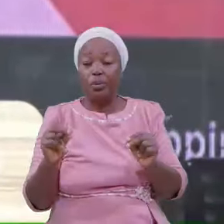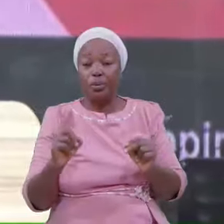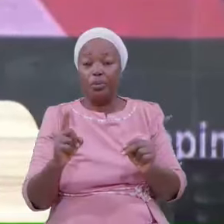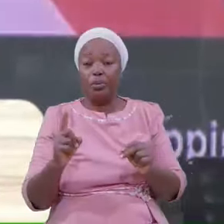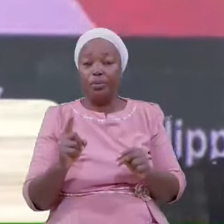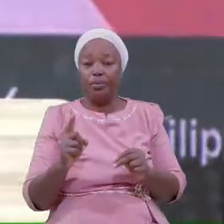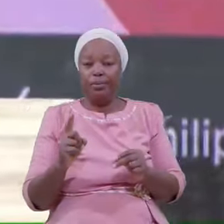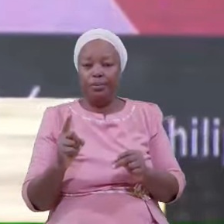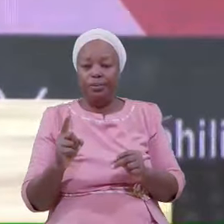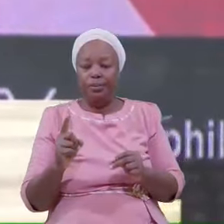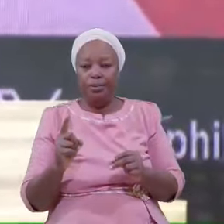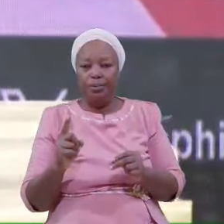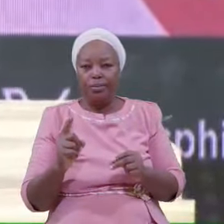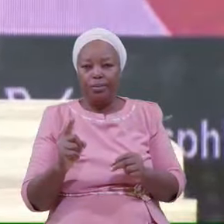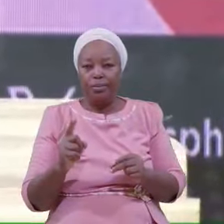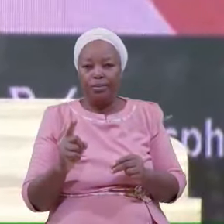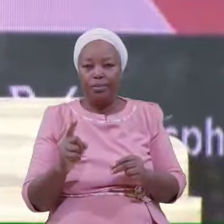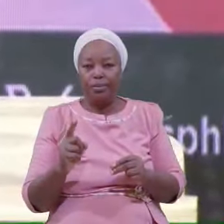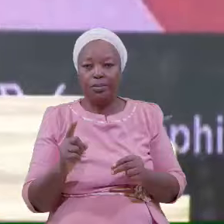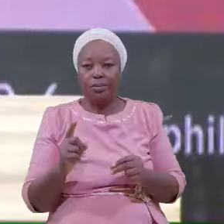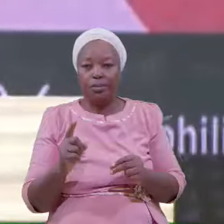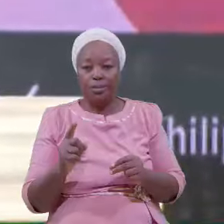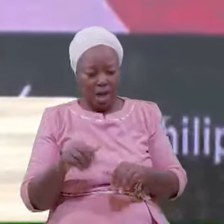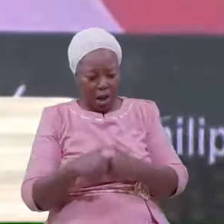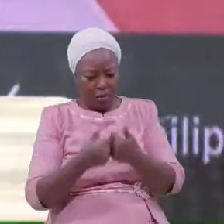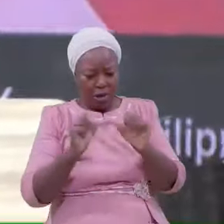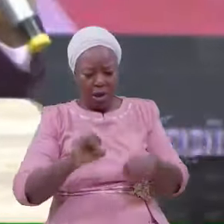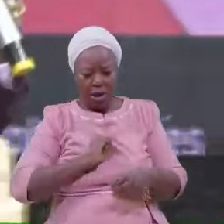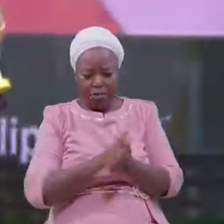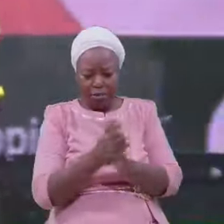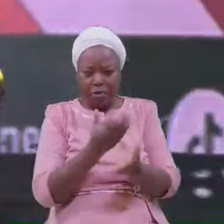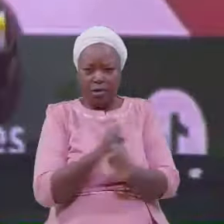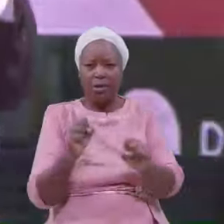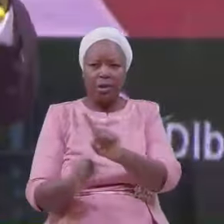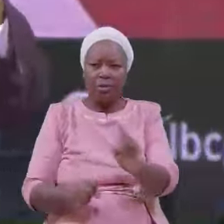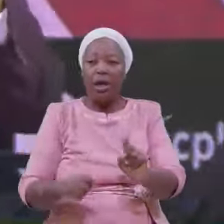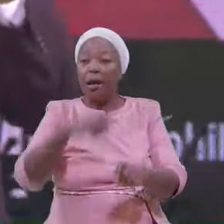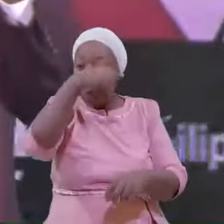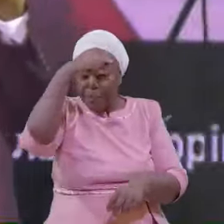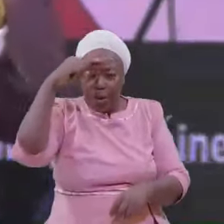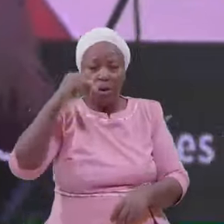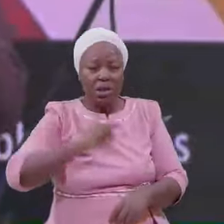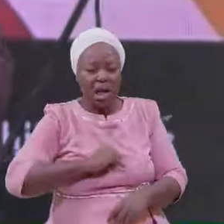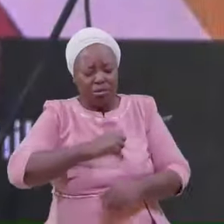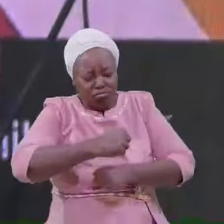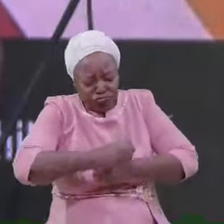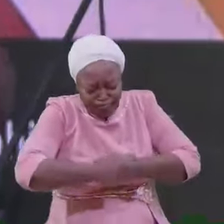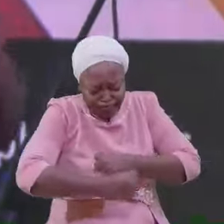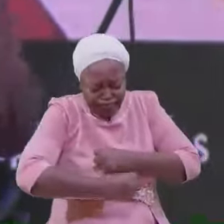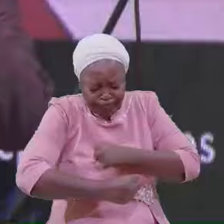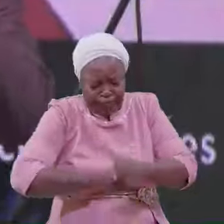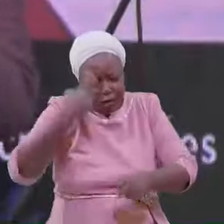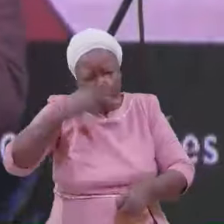bato, maliligtas ka? How do I get saved? Paano ako maliligtas? Because I suffer for my sin,